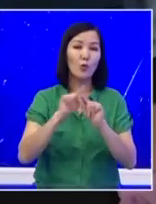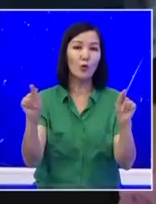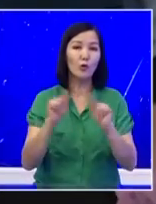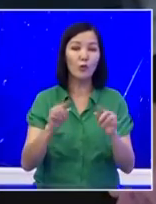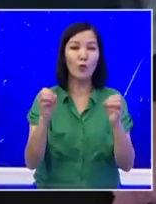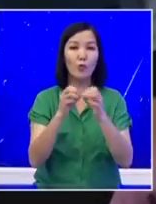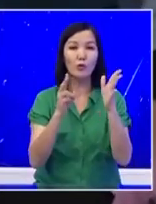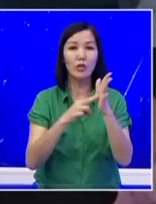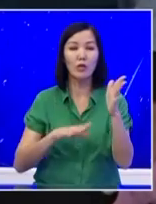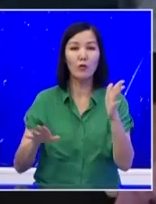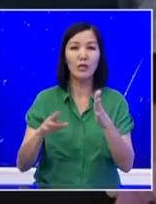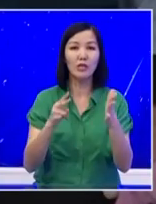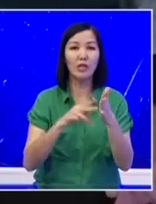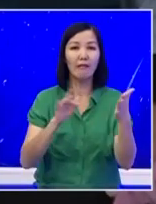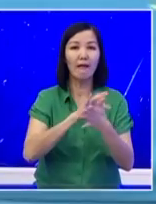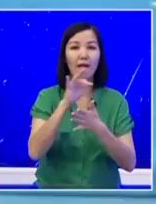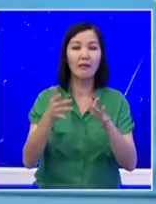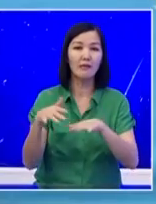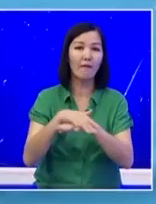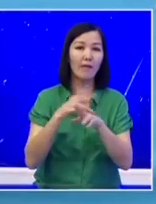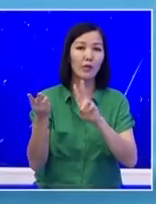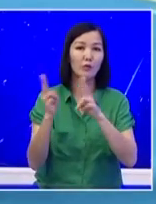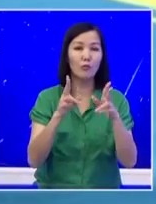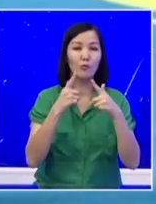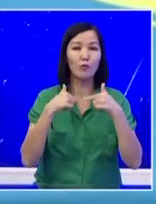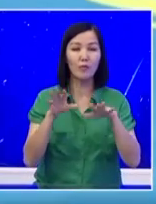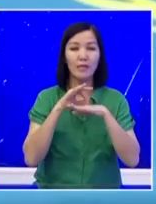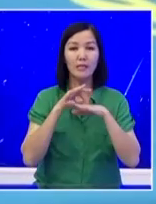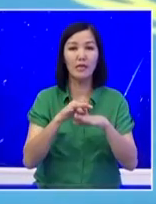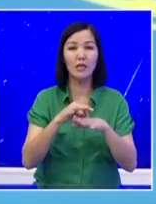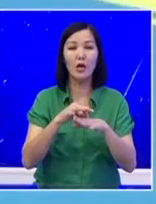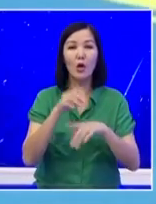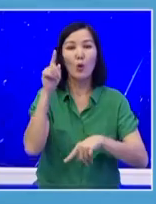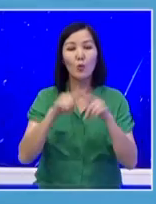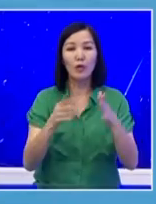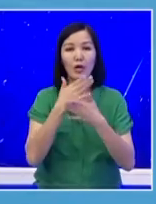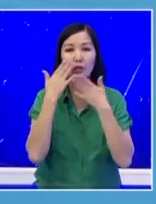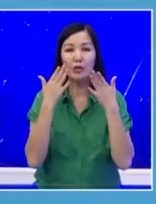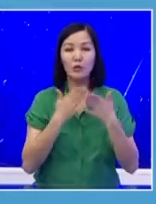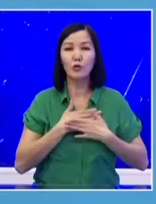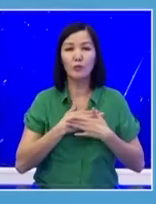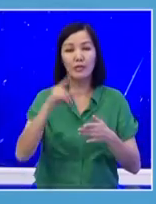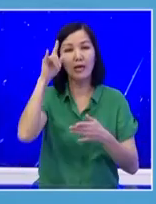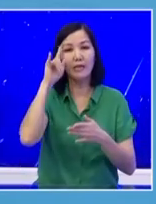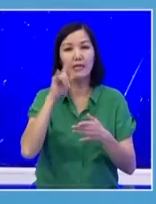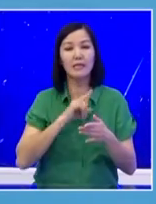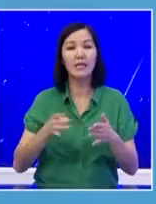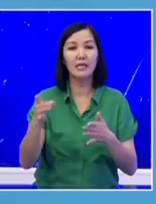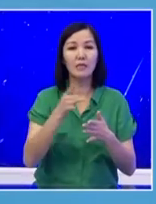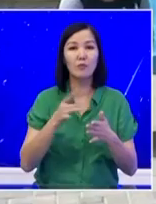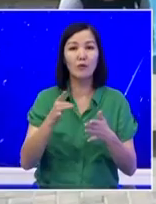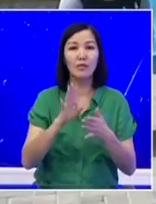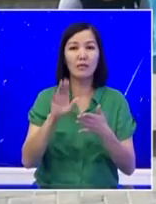ауданы мен 7 қаласында флешмоб ұйымдастырылды. Жас буын отанға деген патриотизм мен Қазақстан Республикасының гимнін